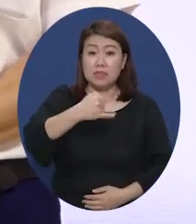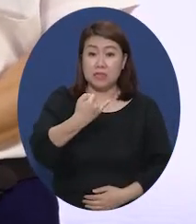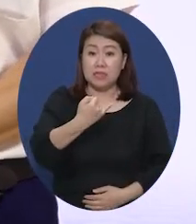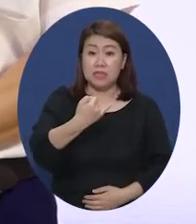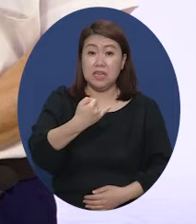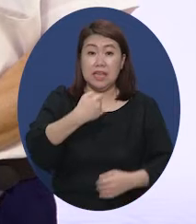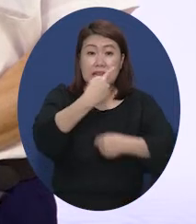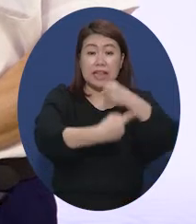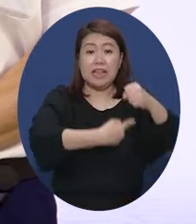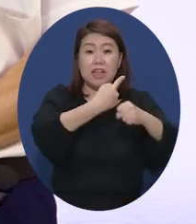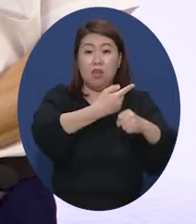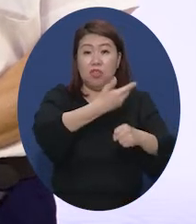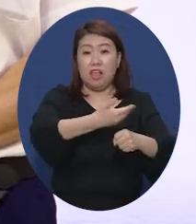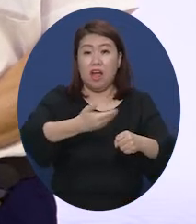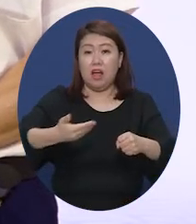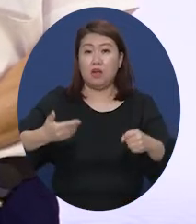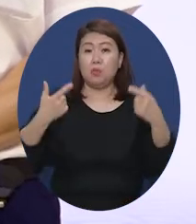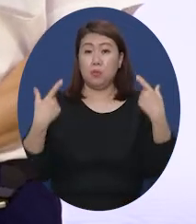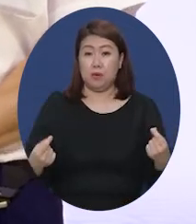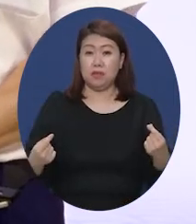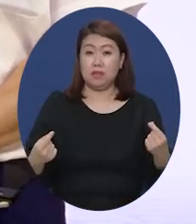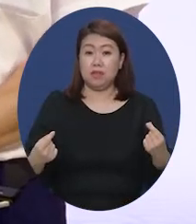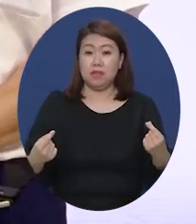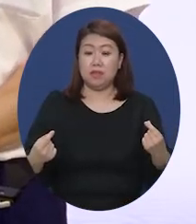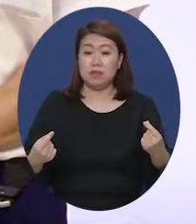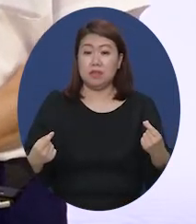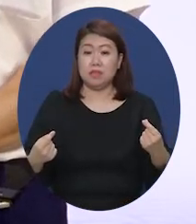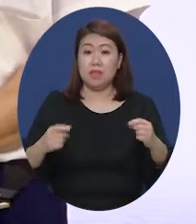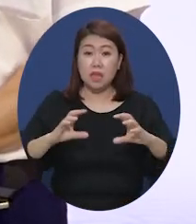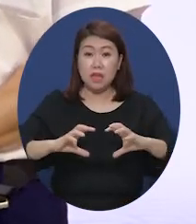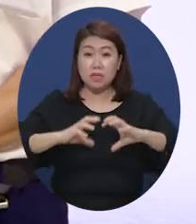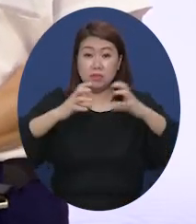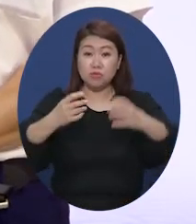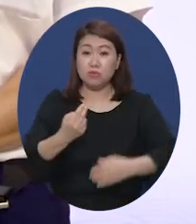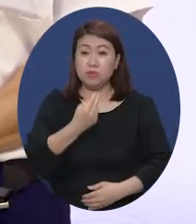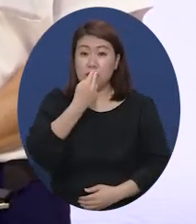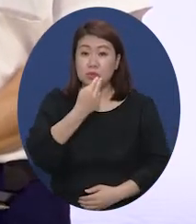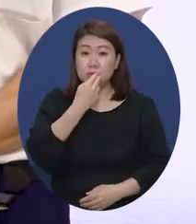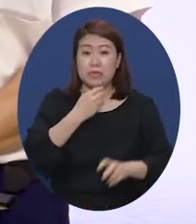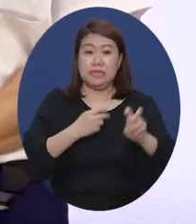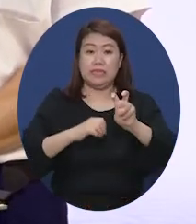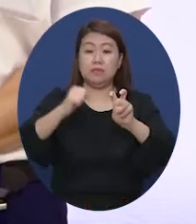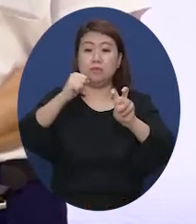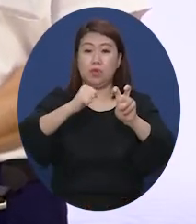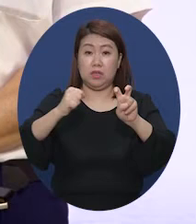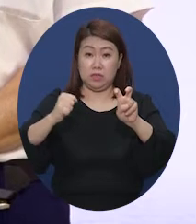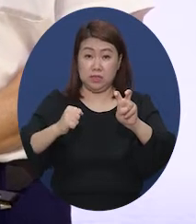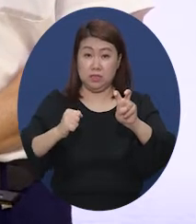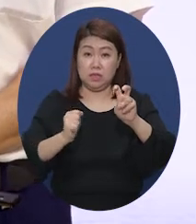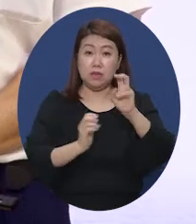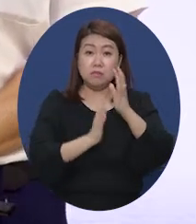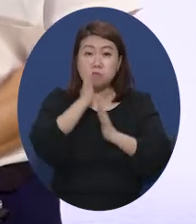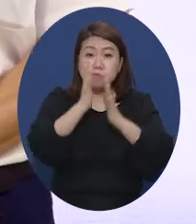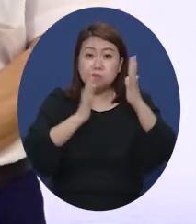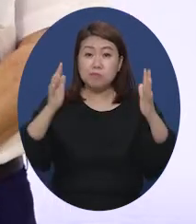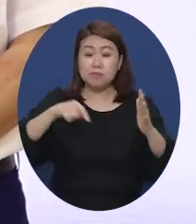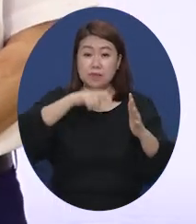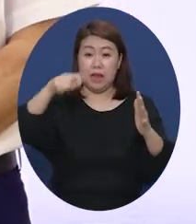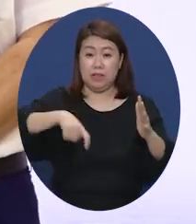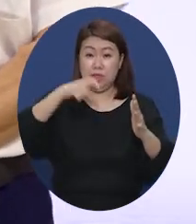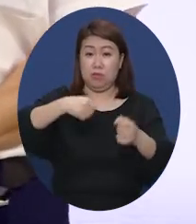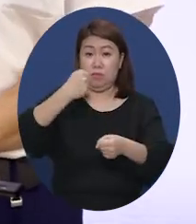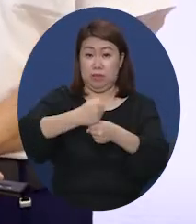수량이 흘러갑니다. 그러니까 어마어마한 거죠. 그 지구 산소의 약 20%가량이 바로 이 아마존 열대